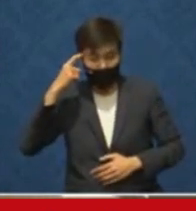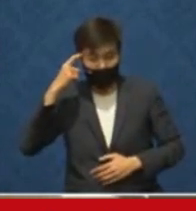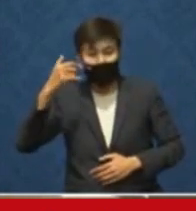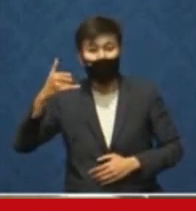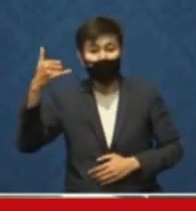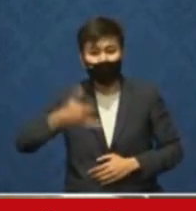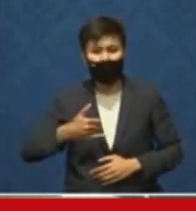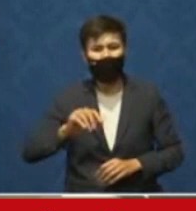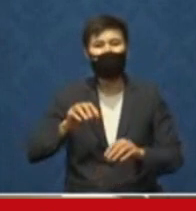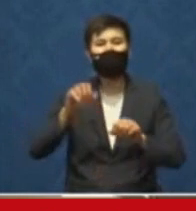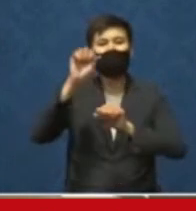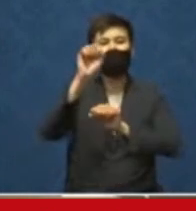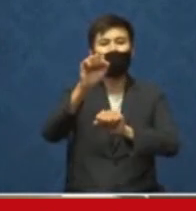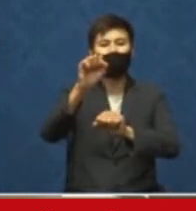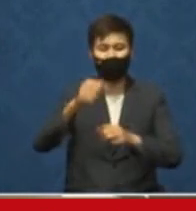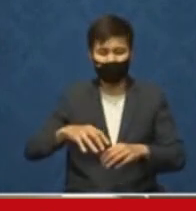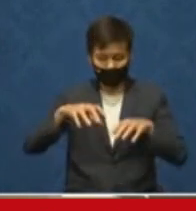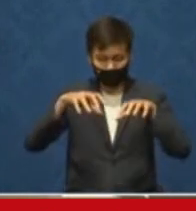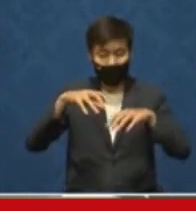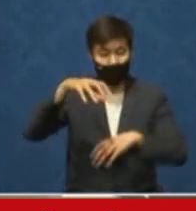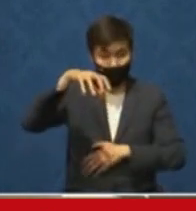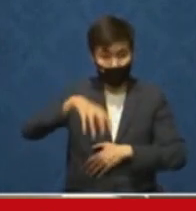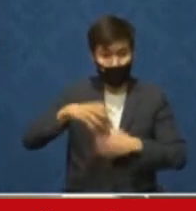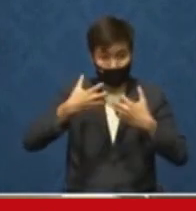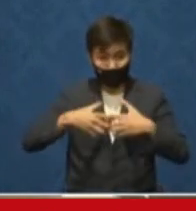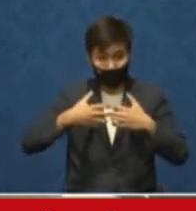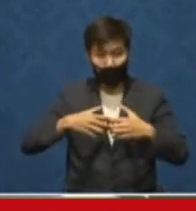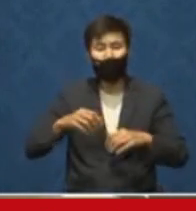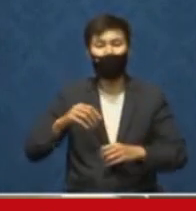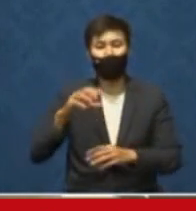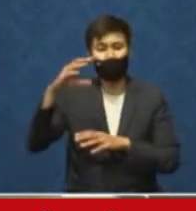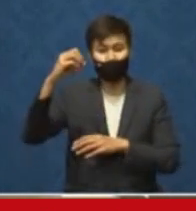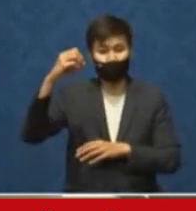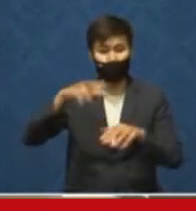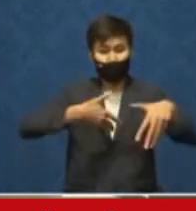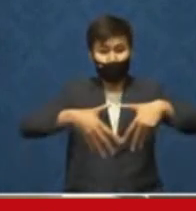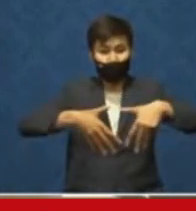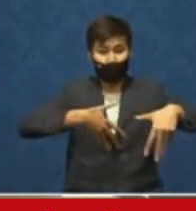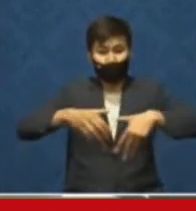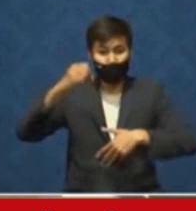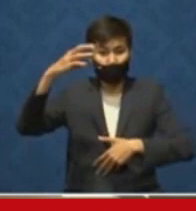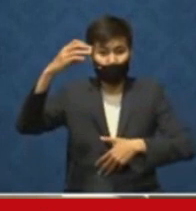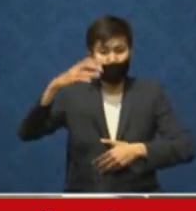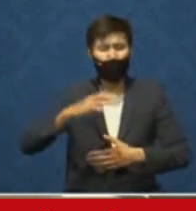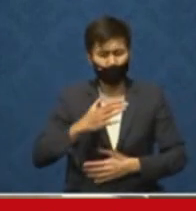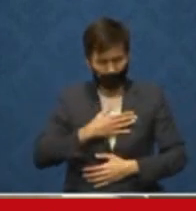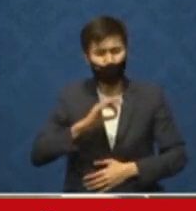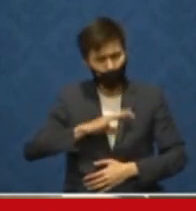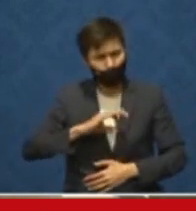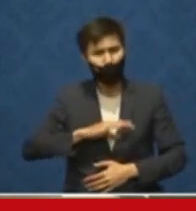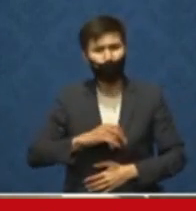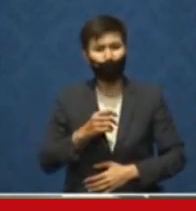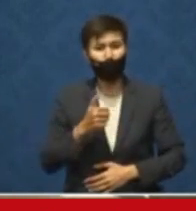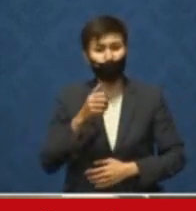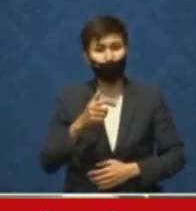แล้วนายกก็เหมือนจะรู้เรื่องนะรัฐบาลชุดนี้เข้ามาใหม่ๆประกาศได้โยบายลงไฟฟ้าชุมชน